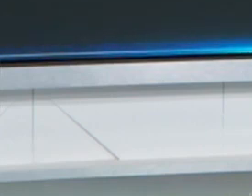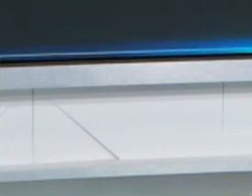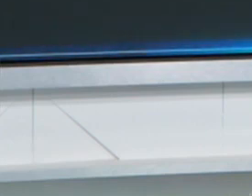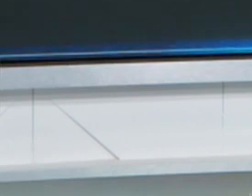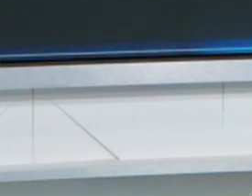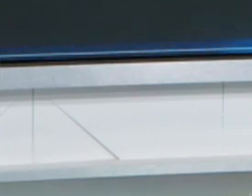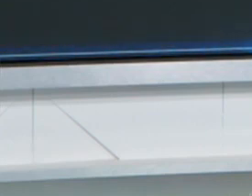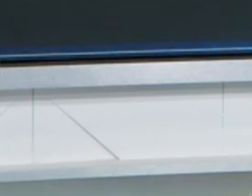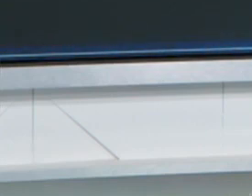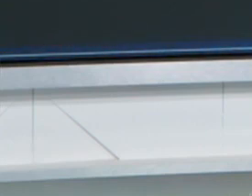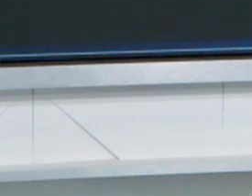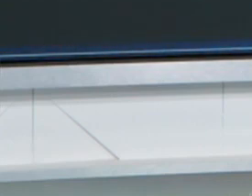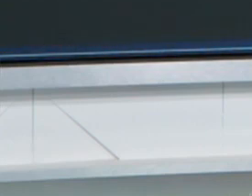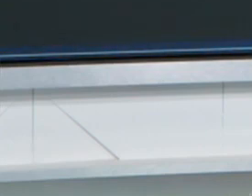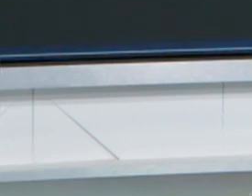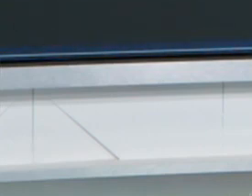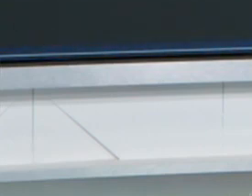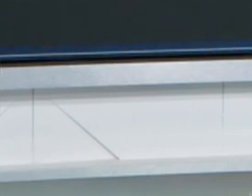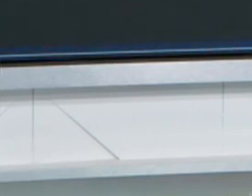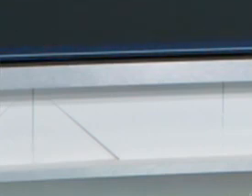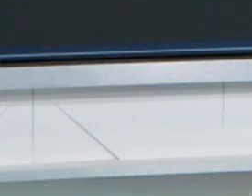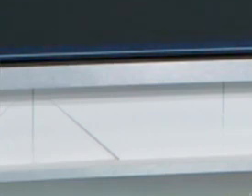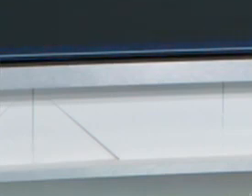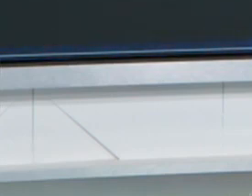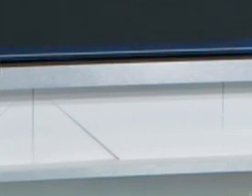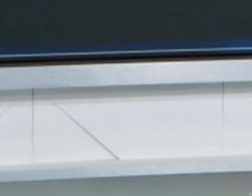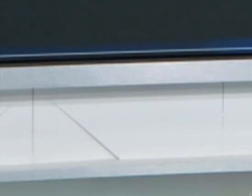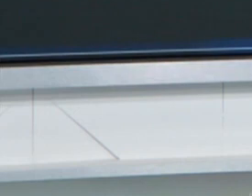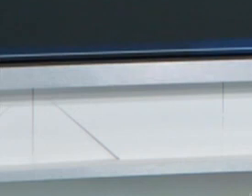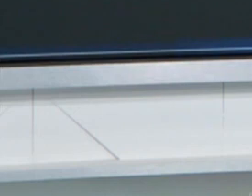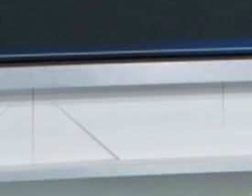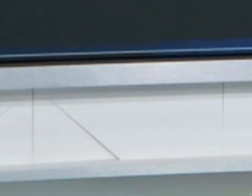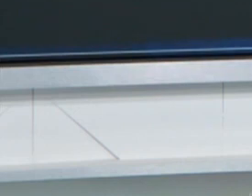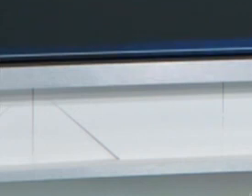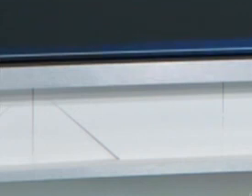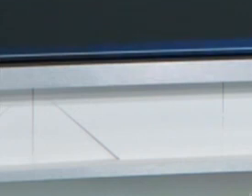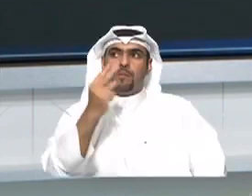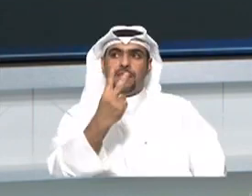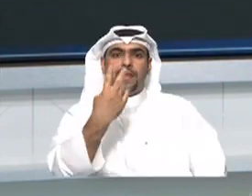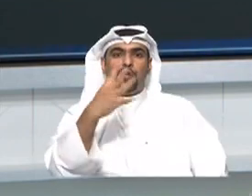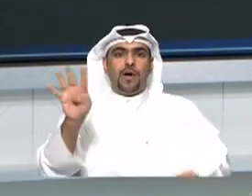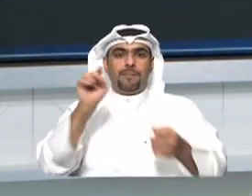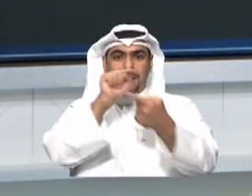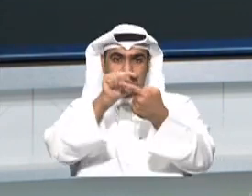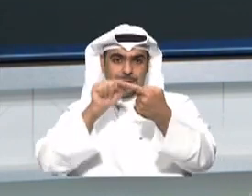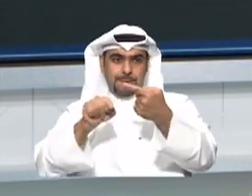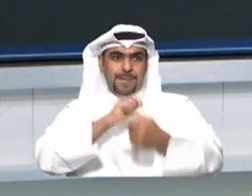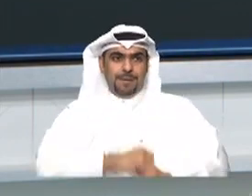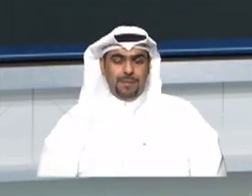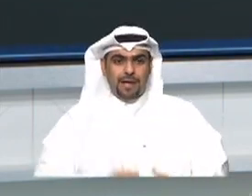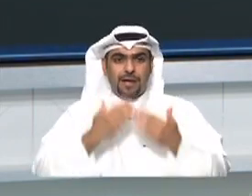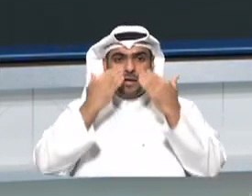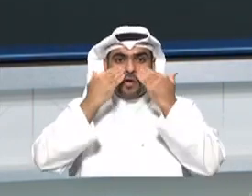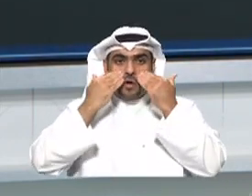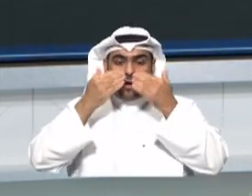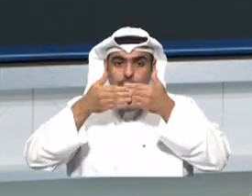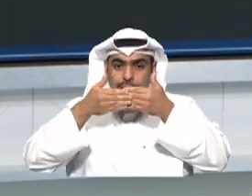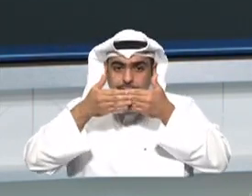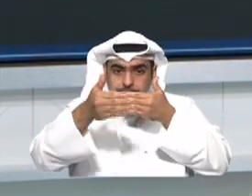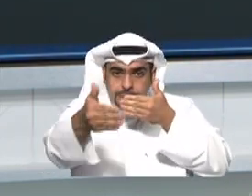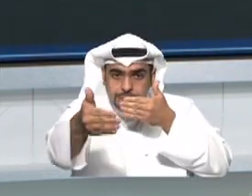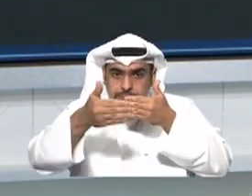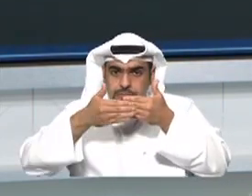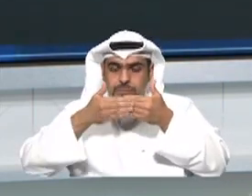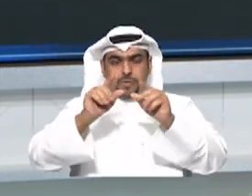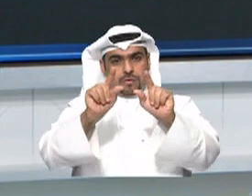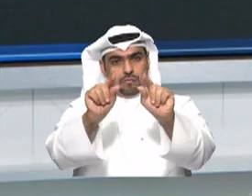درجة الحرارة الحالية 26 درجة مئوية، رطوبة نسبية 42%. أما الرؤية الأفقية جيدة تزيد عن 12